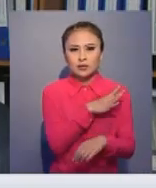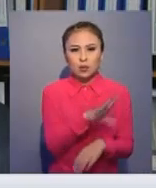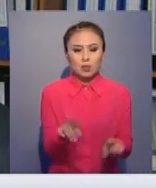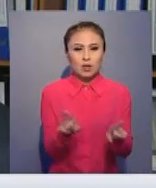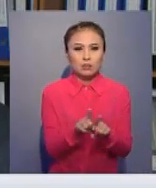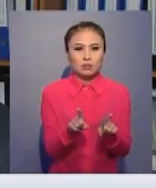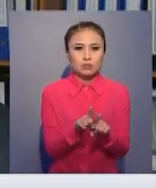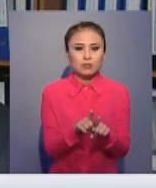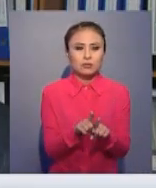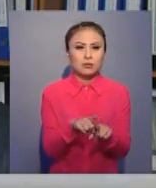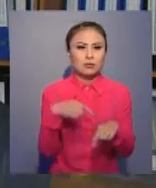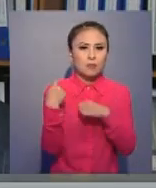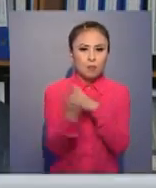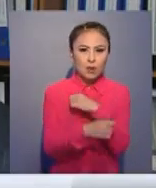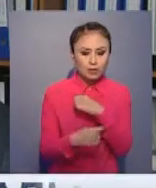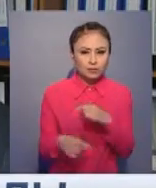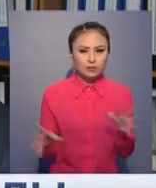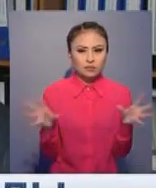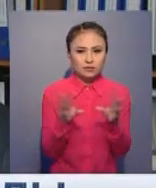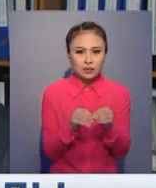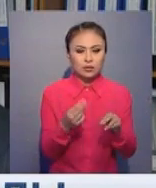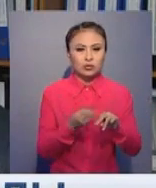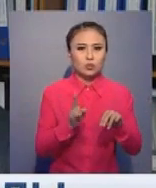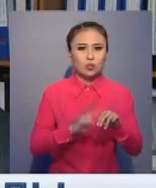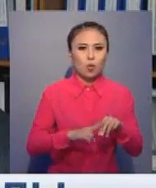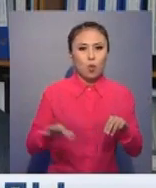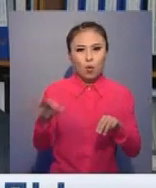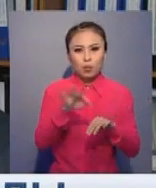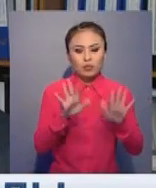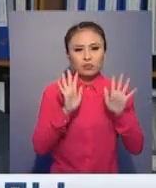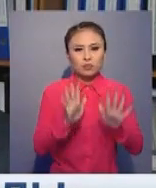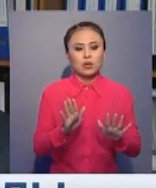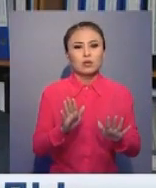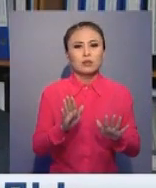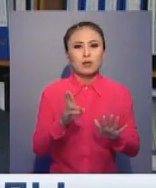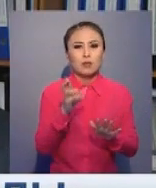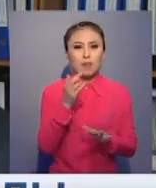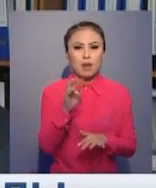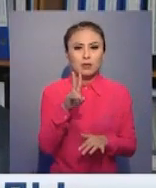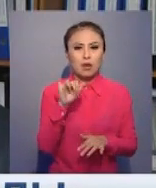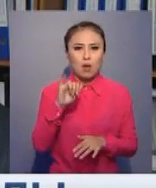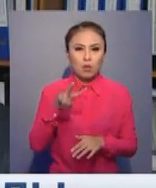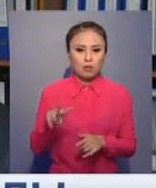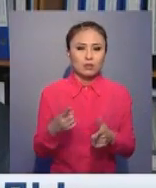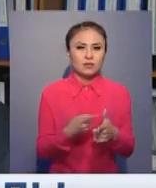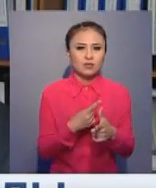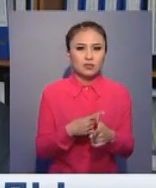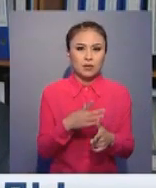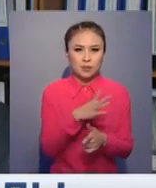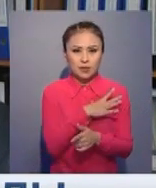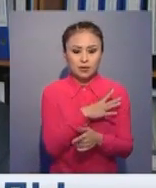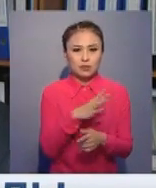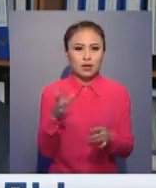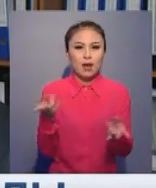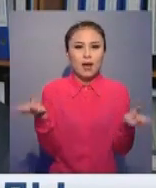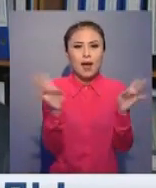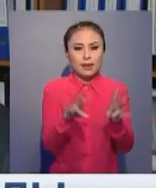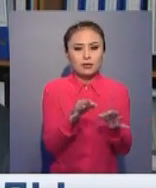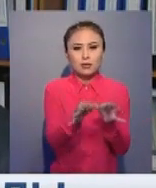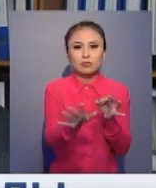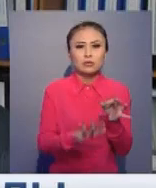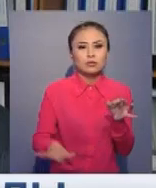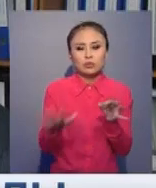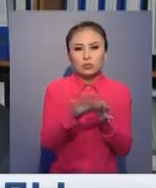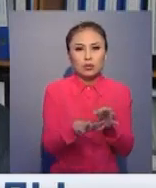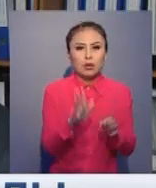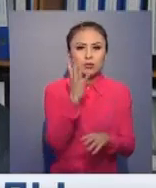екпе материалдарды отырғызатын жер. Бұл жалпы біздің облыста тек Ертіс орманы мен Баянауыл ауданында ғана бар. Біздің қалған аудандарда ондай